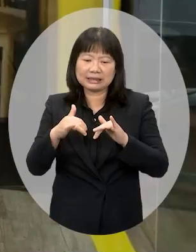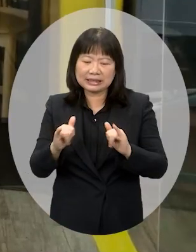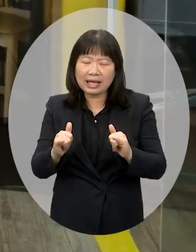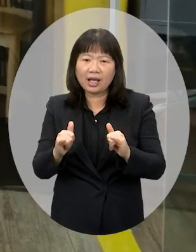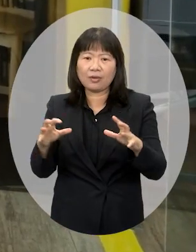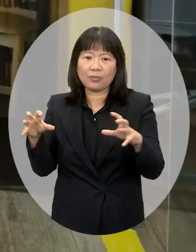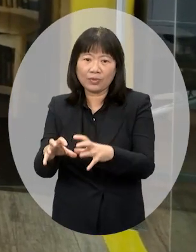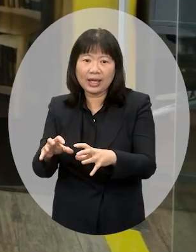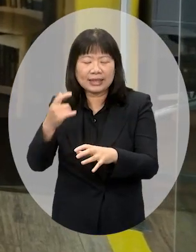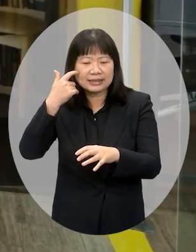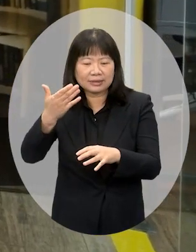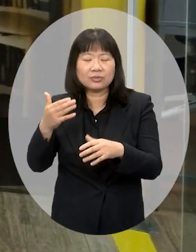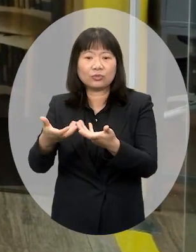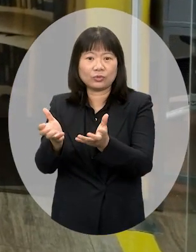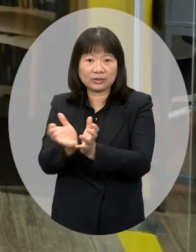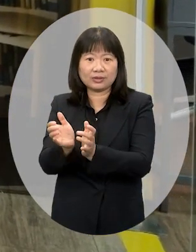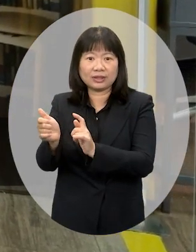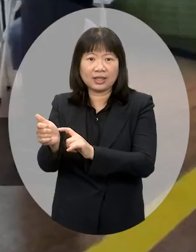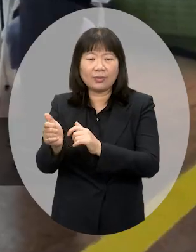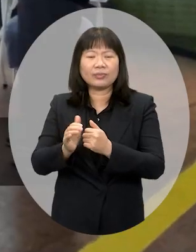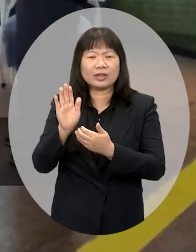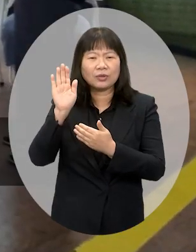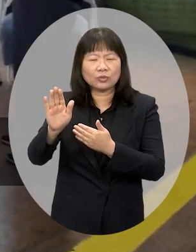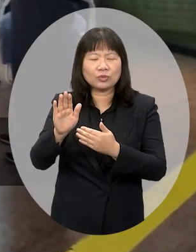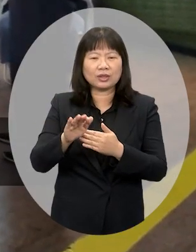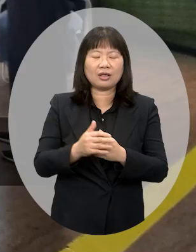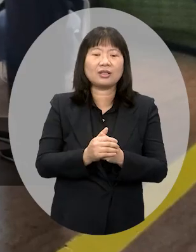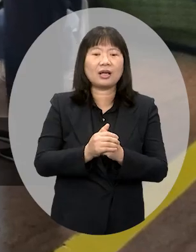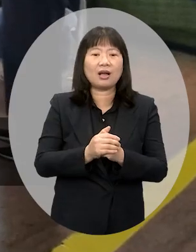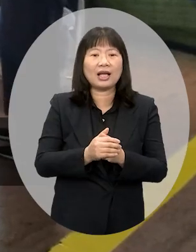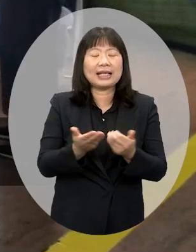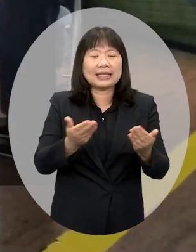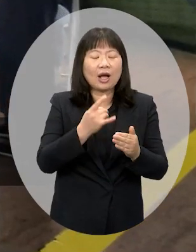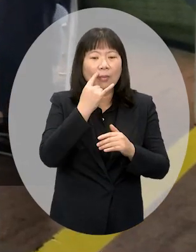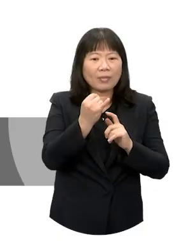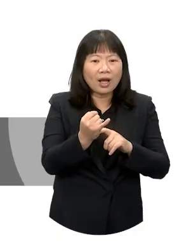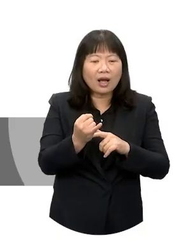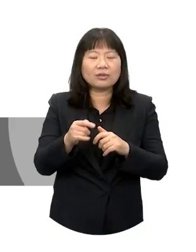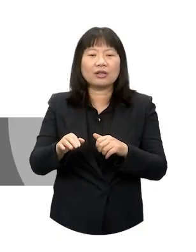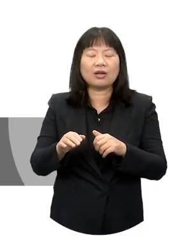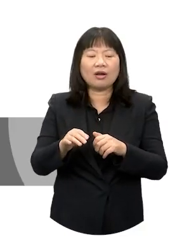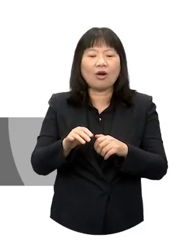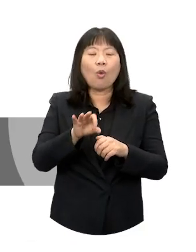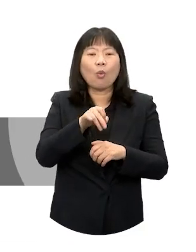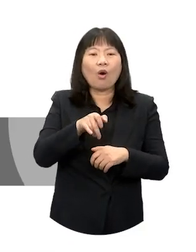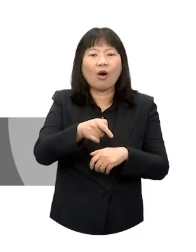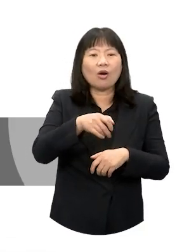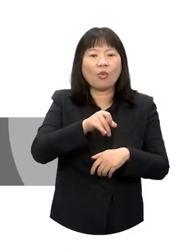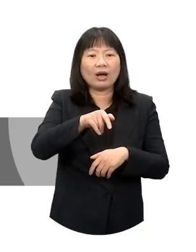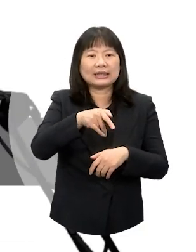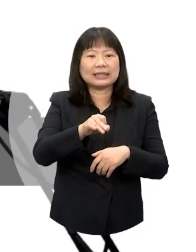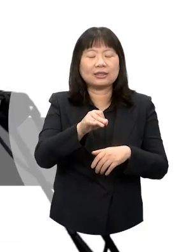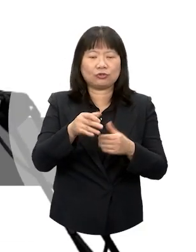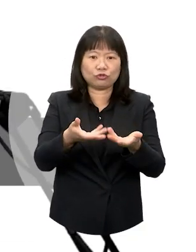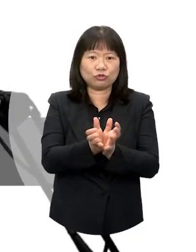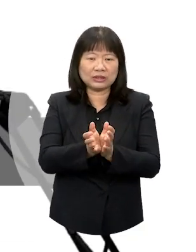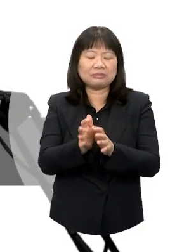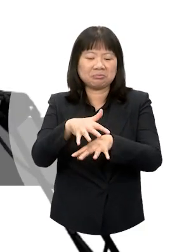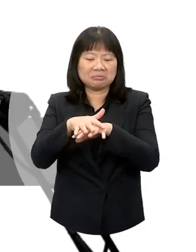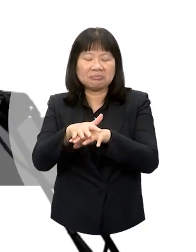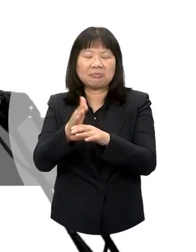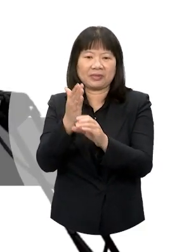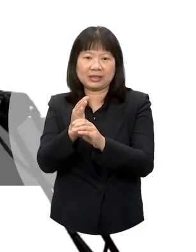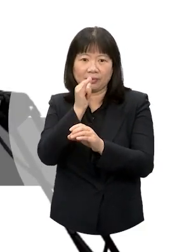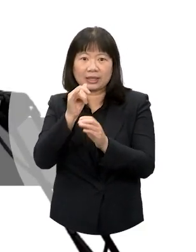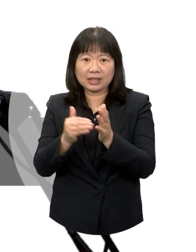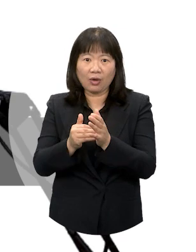약자를 중심으로 구성된 질문원정대 모둠은 향후 워킹그룹, 시민 거버넌스의 핵심 활동가로 활동하게 됩니다. 안양